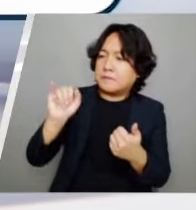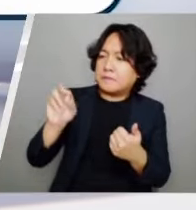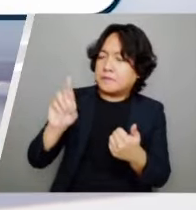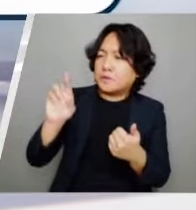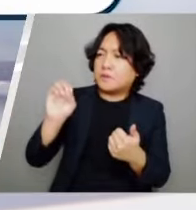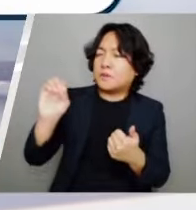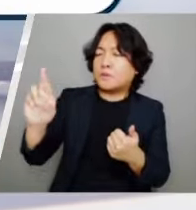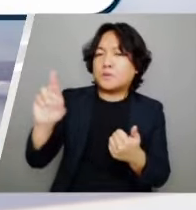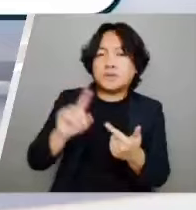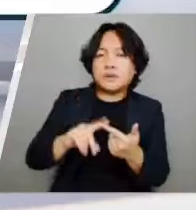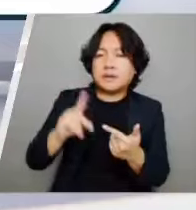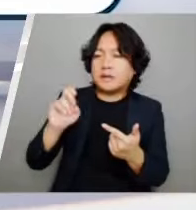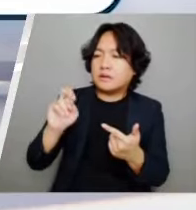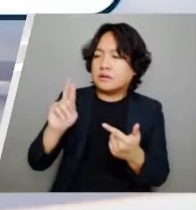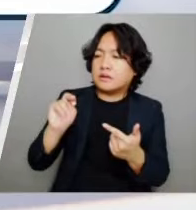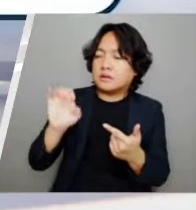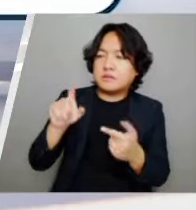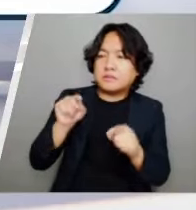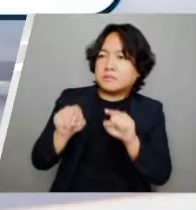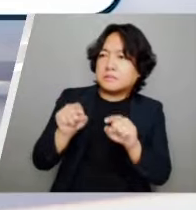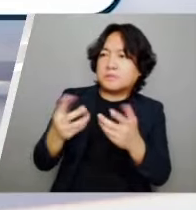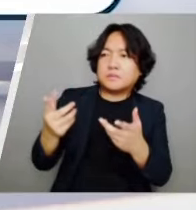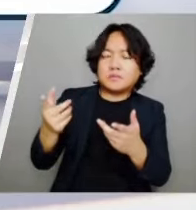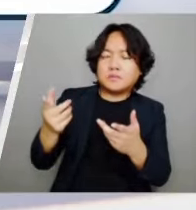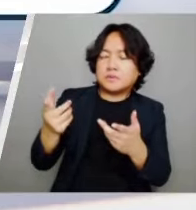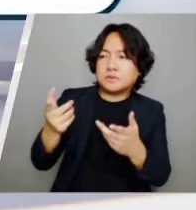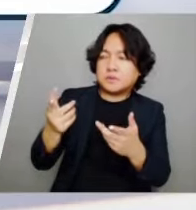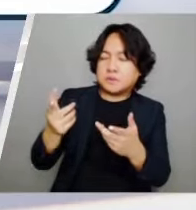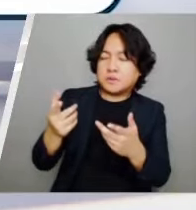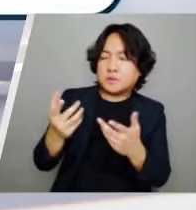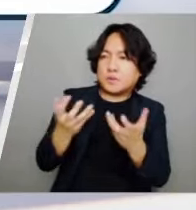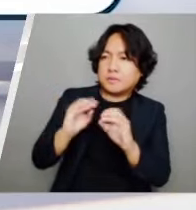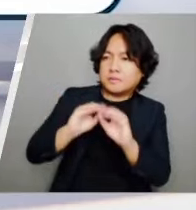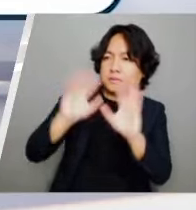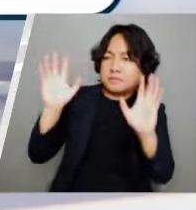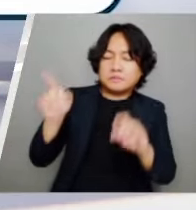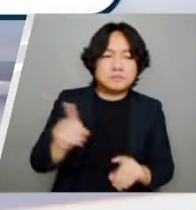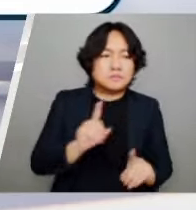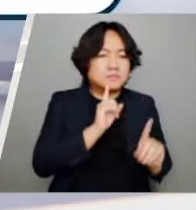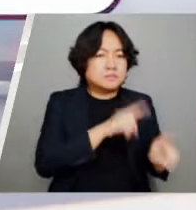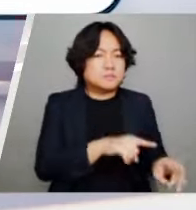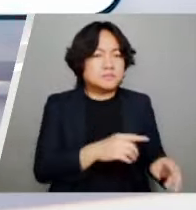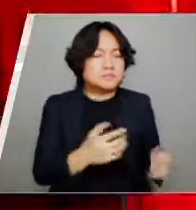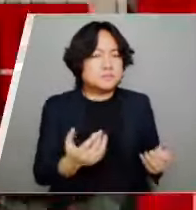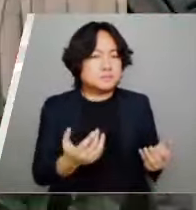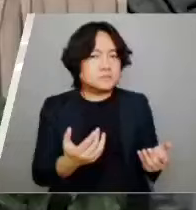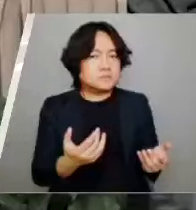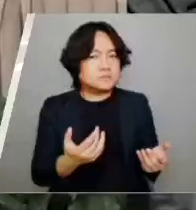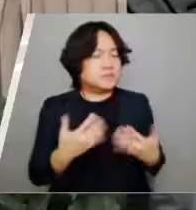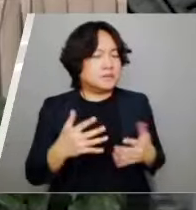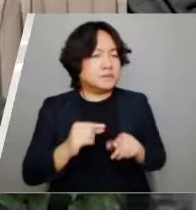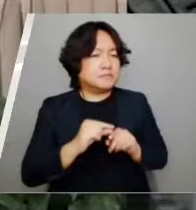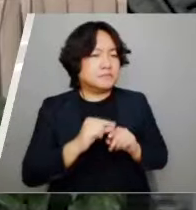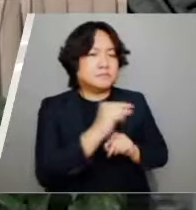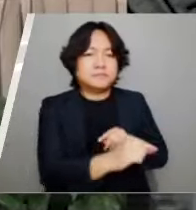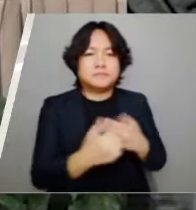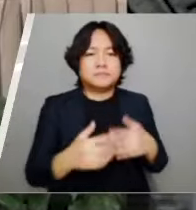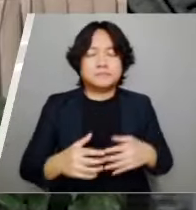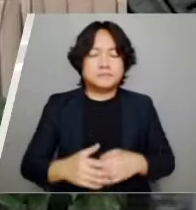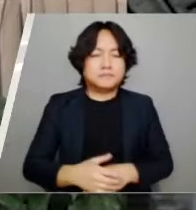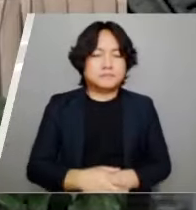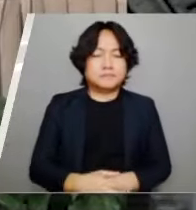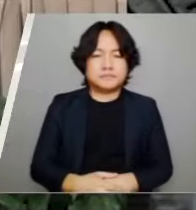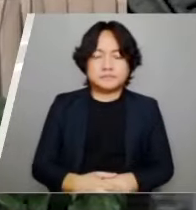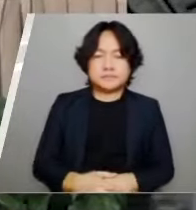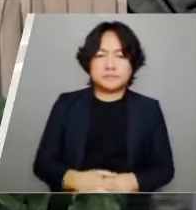designation Ah sir ah yun lang po sana maano ko yun lang po ang maibigay ko sa ngayon Salamat po ipatatawag ng Quad comom sa